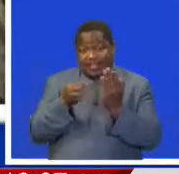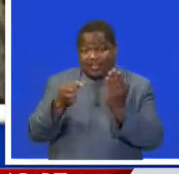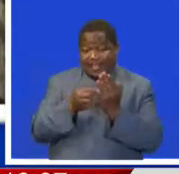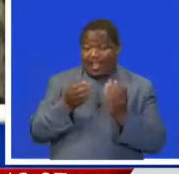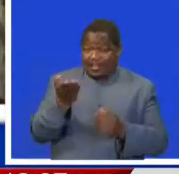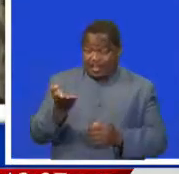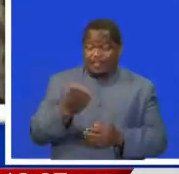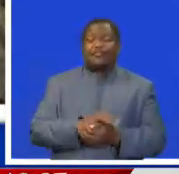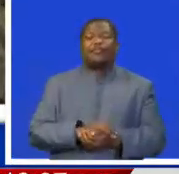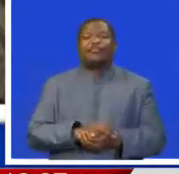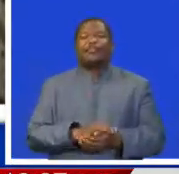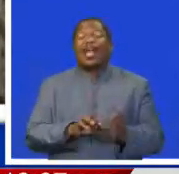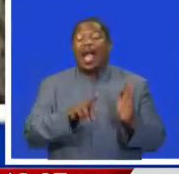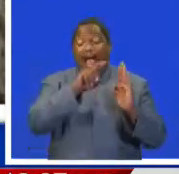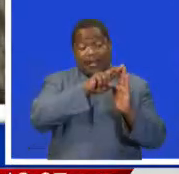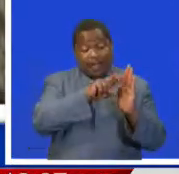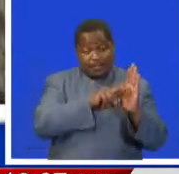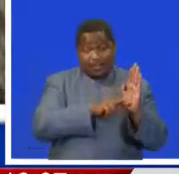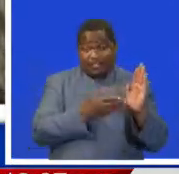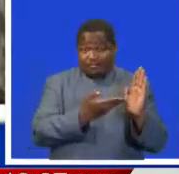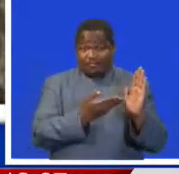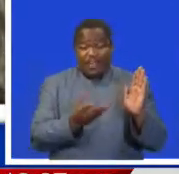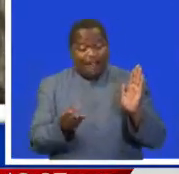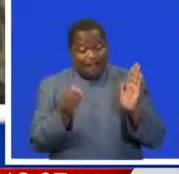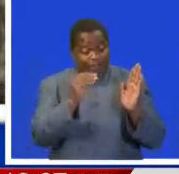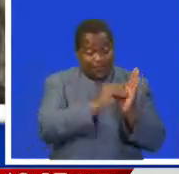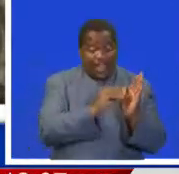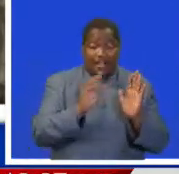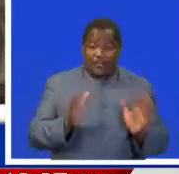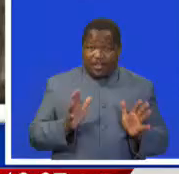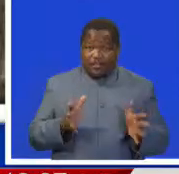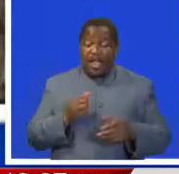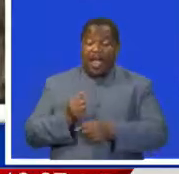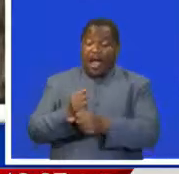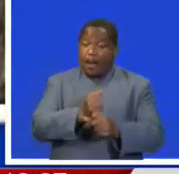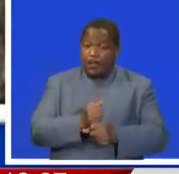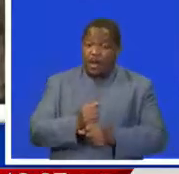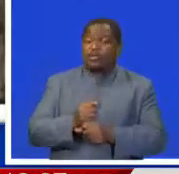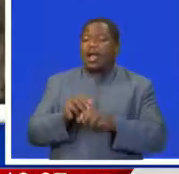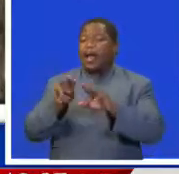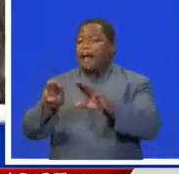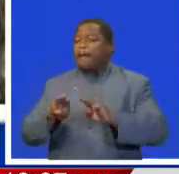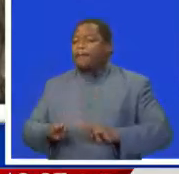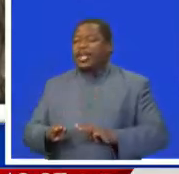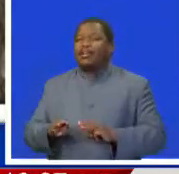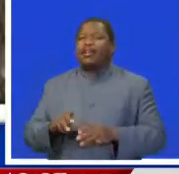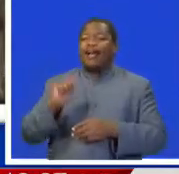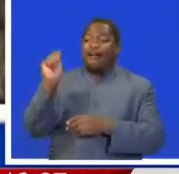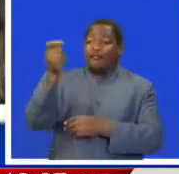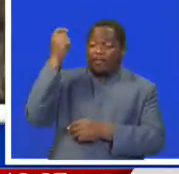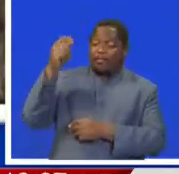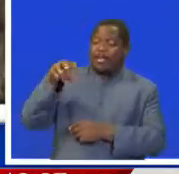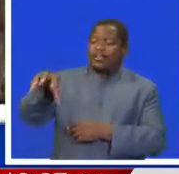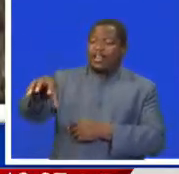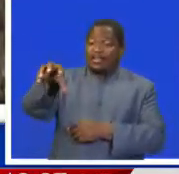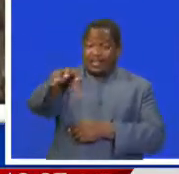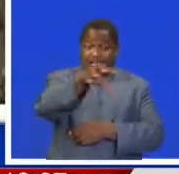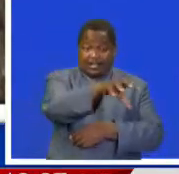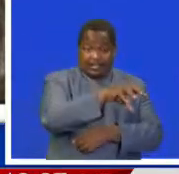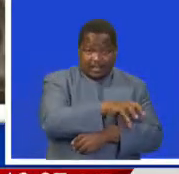etindzaweni lethi njengalethi kungenteka sibese sifaka nogezi welilanga.